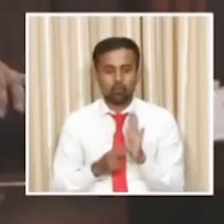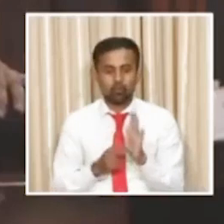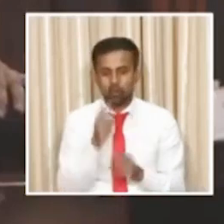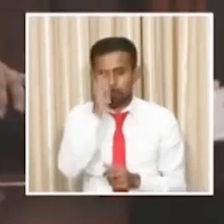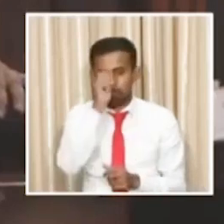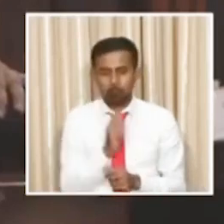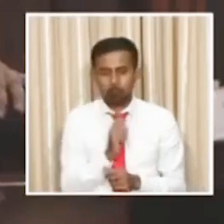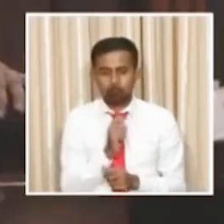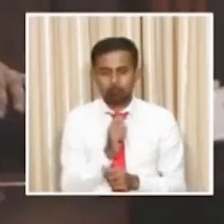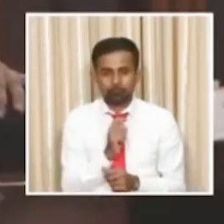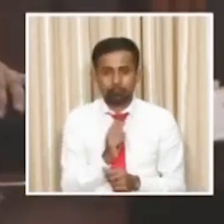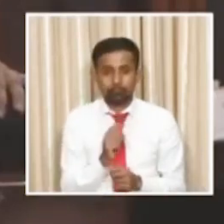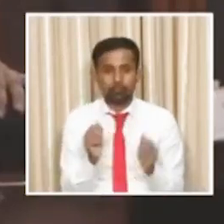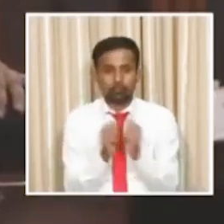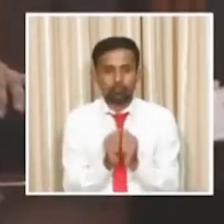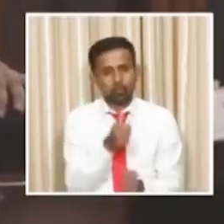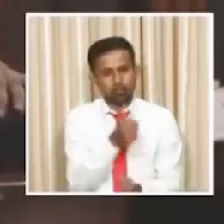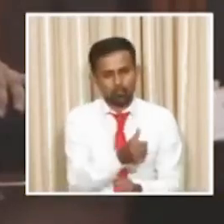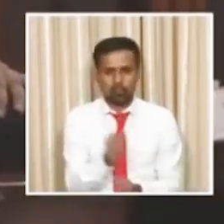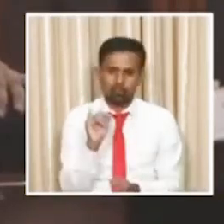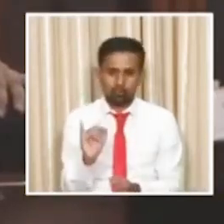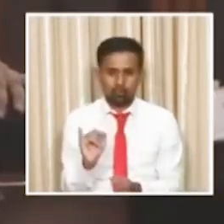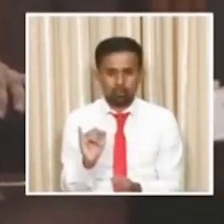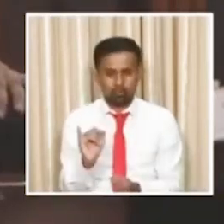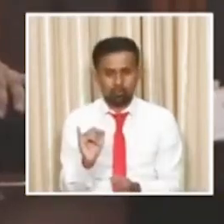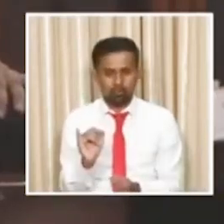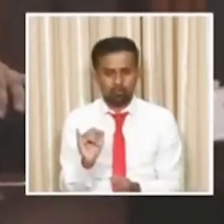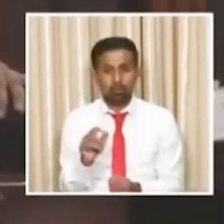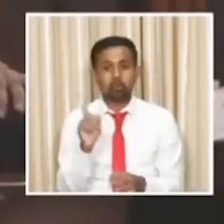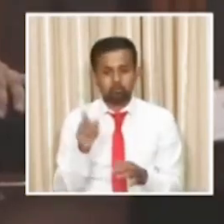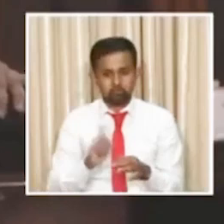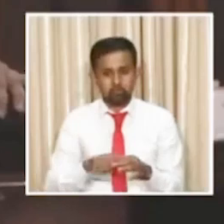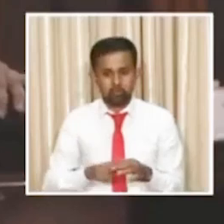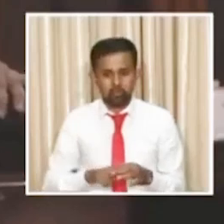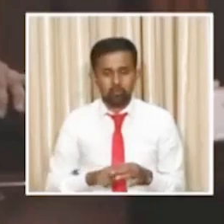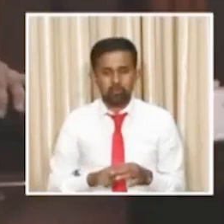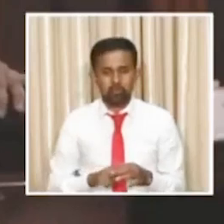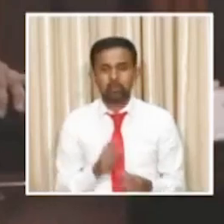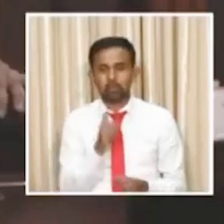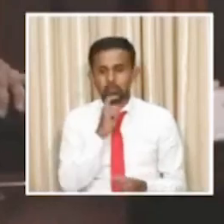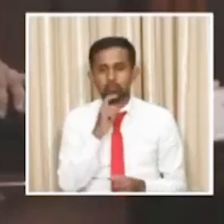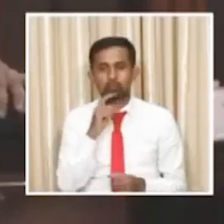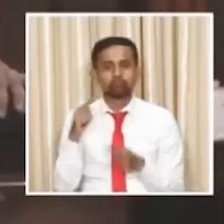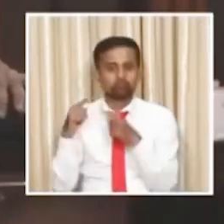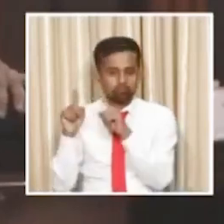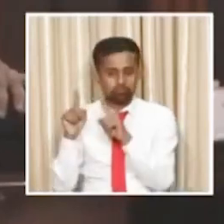எதிர்கட்சித் தலைவர் இன்று இது தொடர்பாக கருத்து வெளியிட்டிருந்தார். ஆனால் ஏனைய உறுப்பினர்களும் இதற்கெதிராக குரல் கொடுத்திருக்க